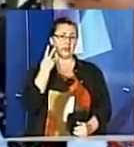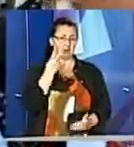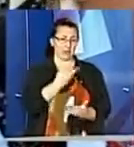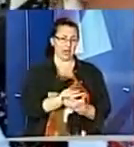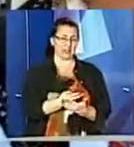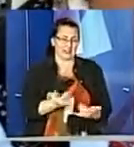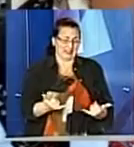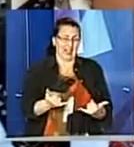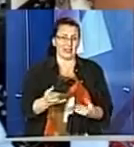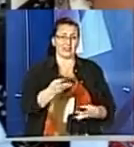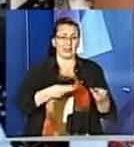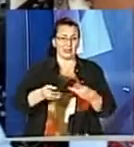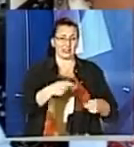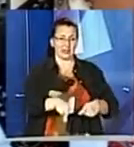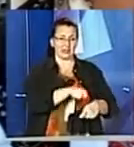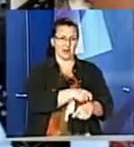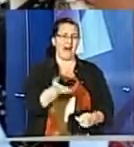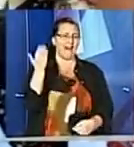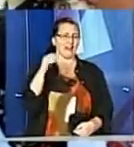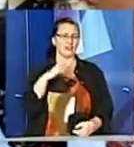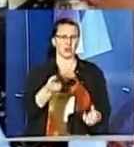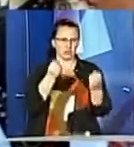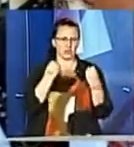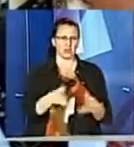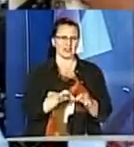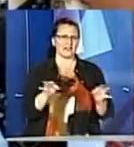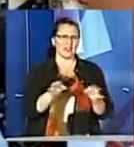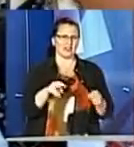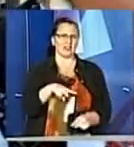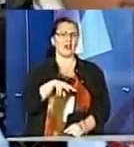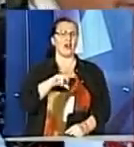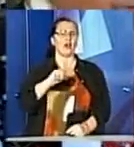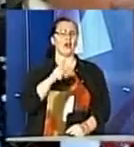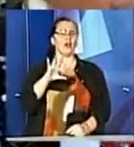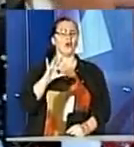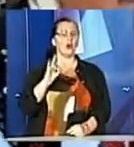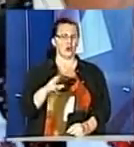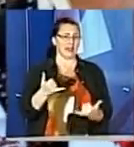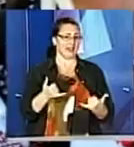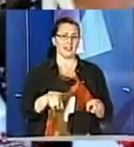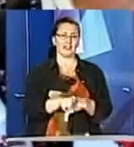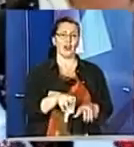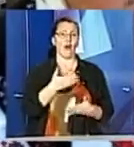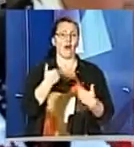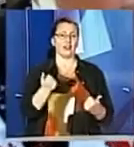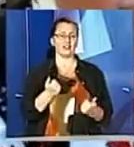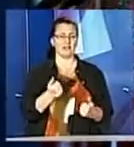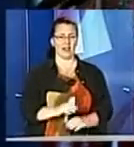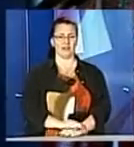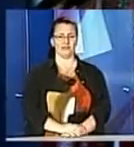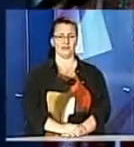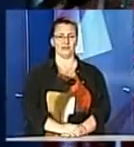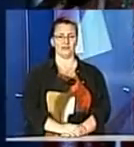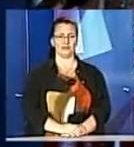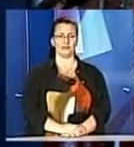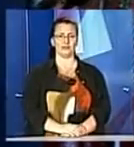що сантетка, колись було все просте, вся проста нитка, от з льону. а тепер того немає. А могли б і бути.